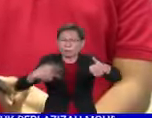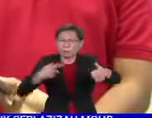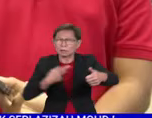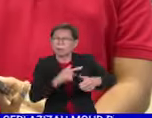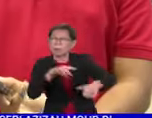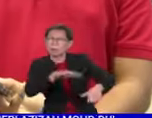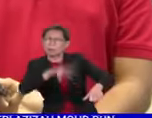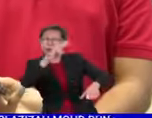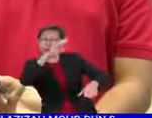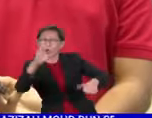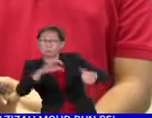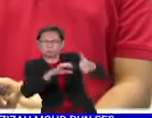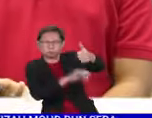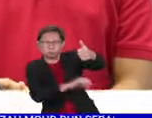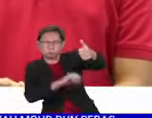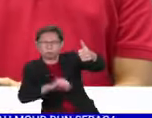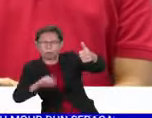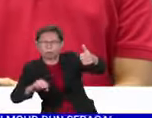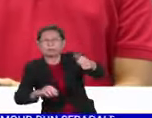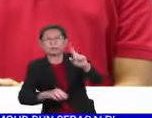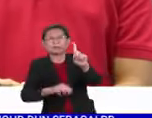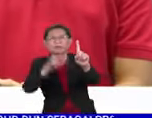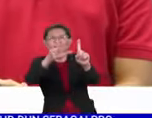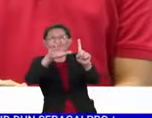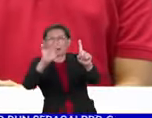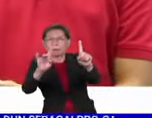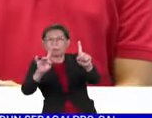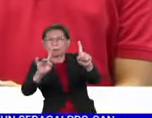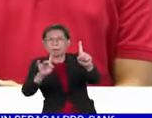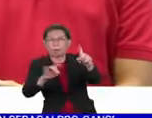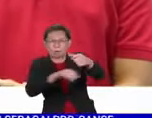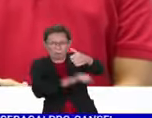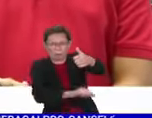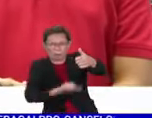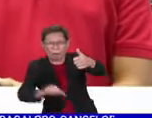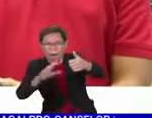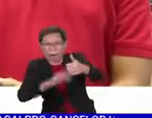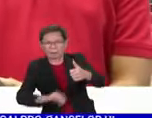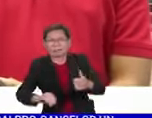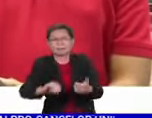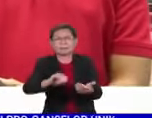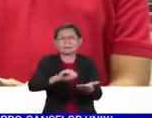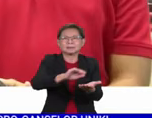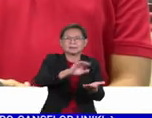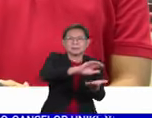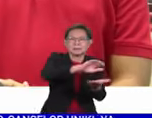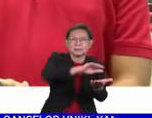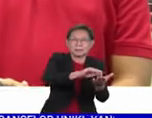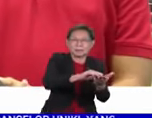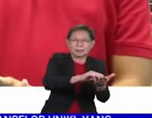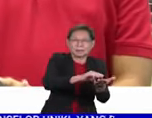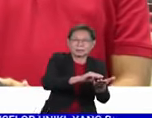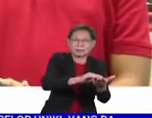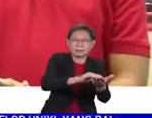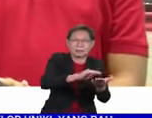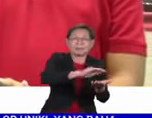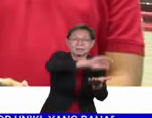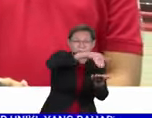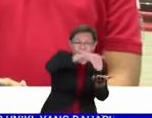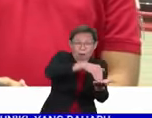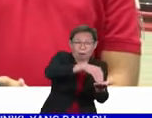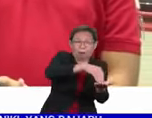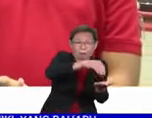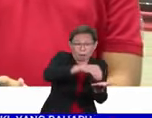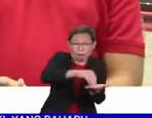point, 138 branches dan beberapa kios yang kita sediakan, juga ejen-ejen